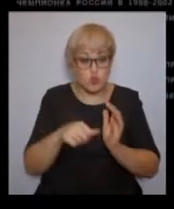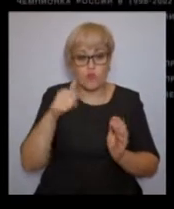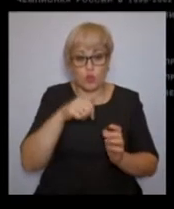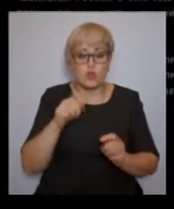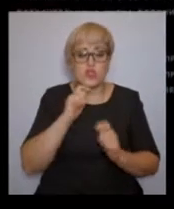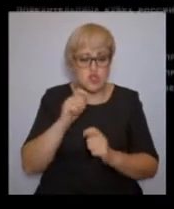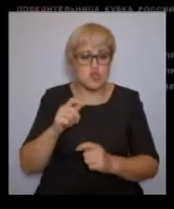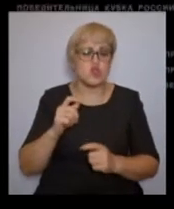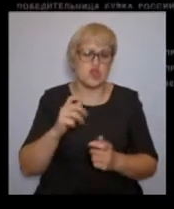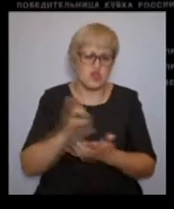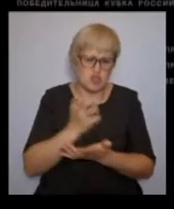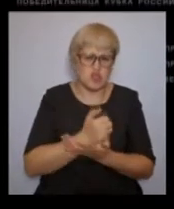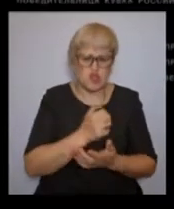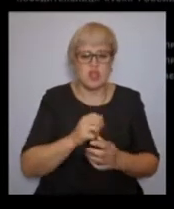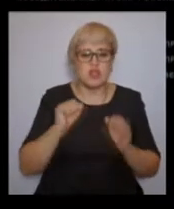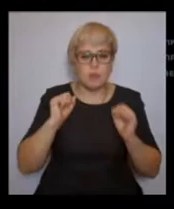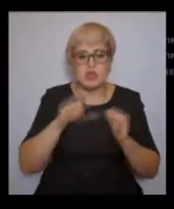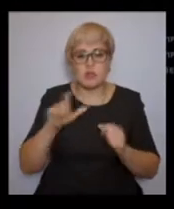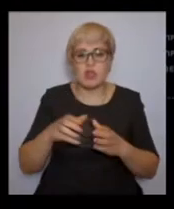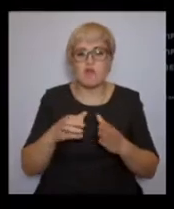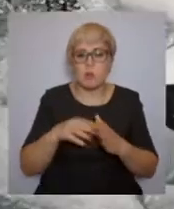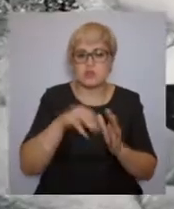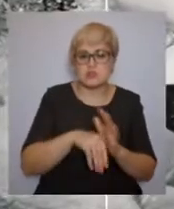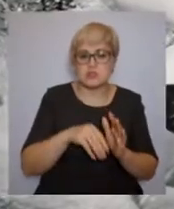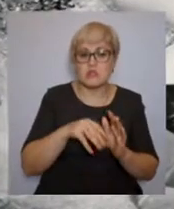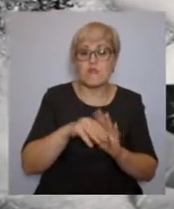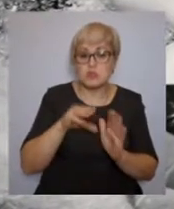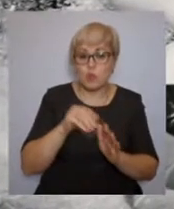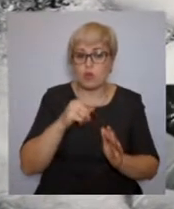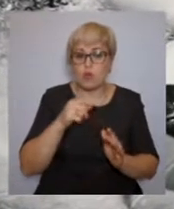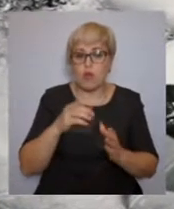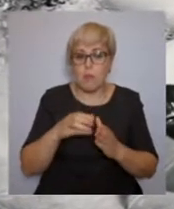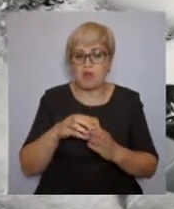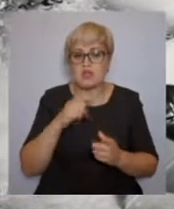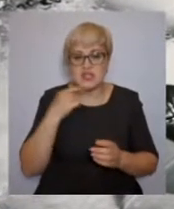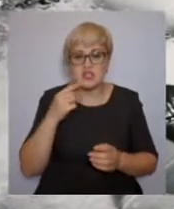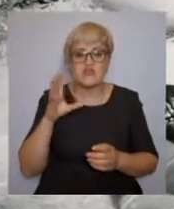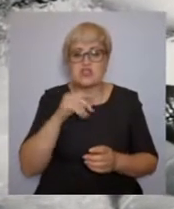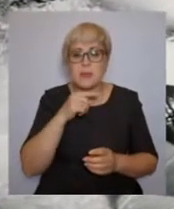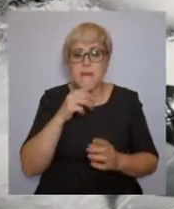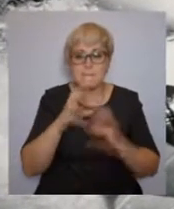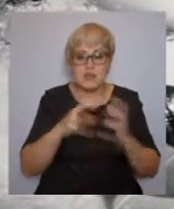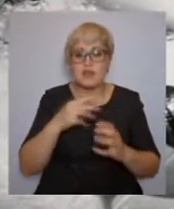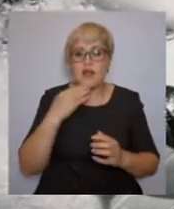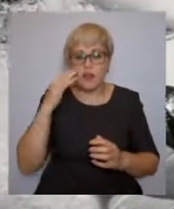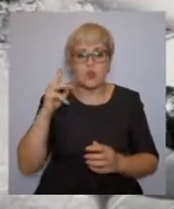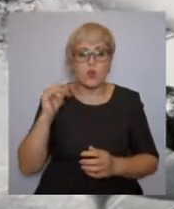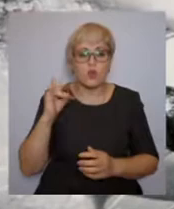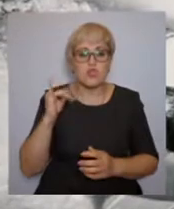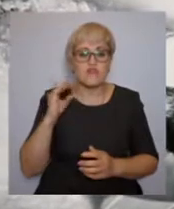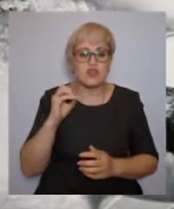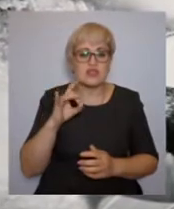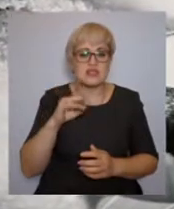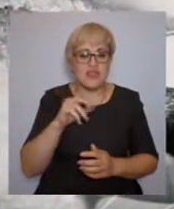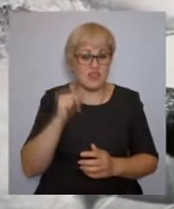югра четырехкратный бро вы и призеры чемпионата россии четырехкратные бронзовые призеры кубка россии двукратные серебряные